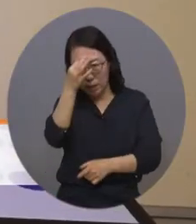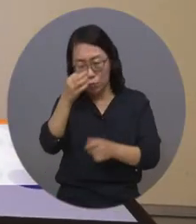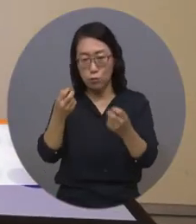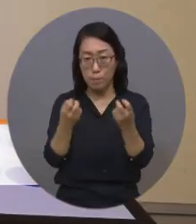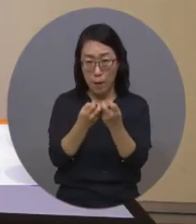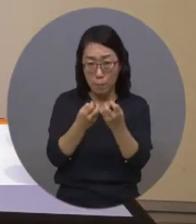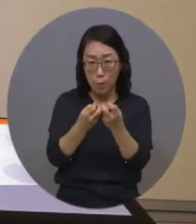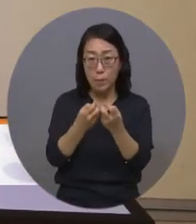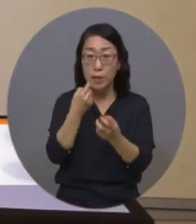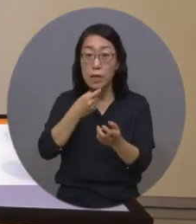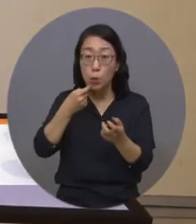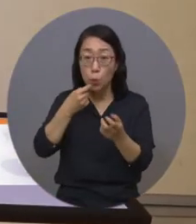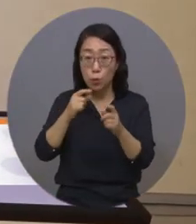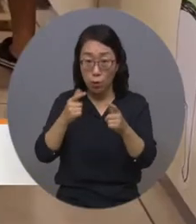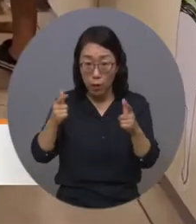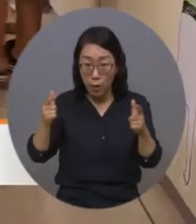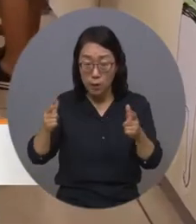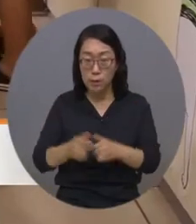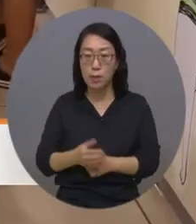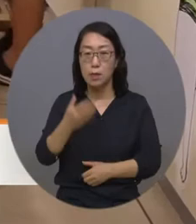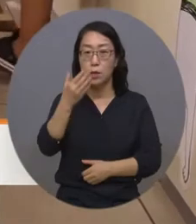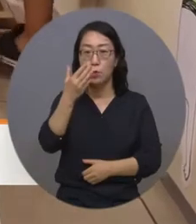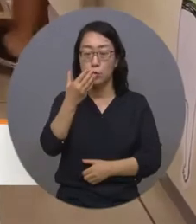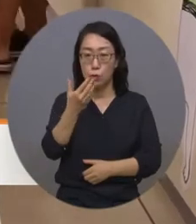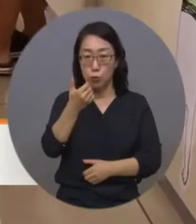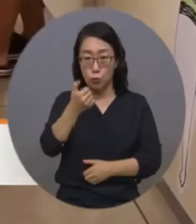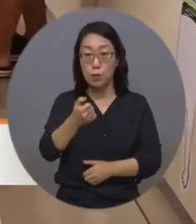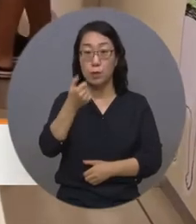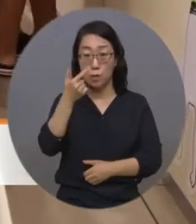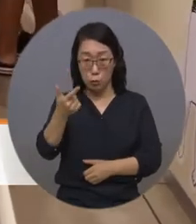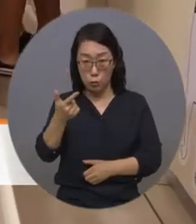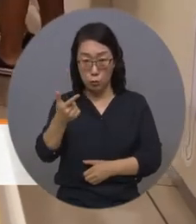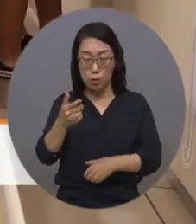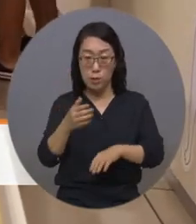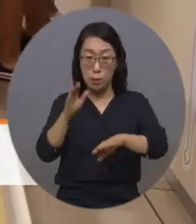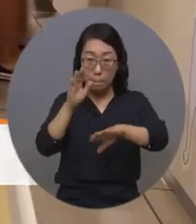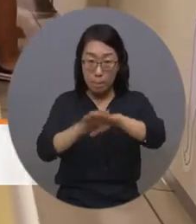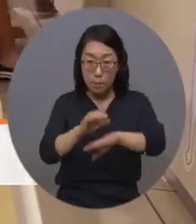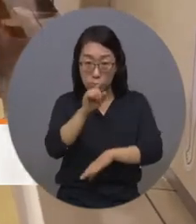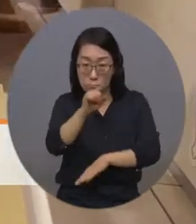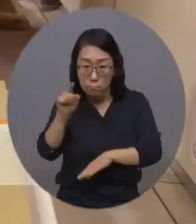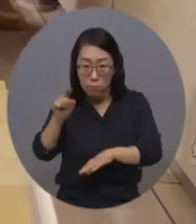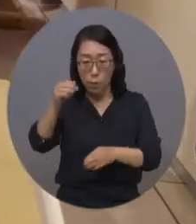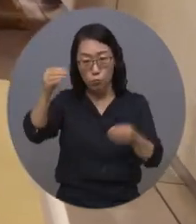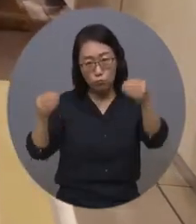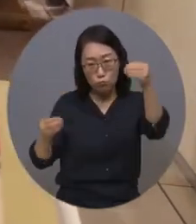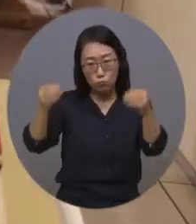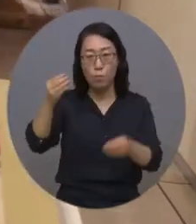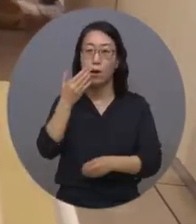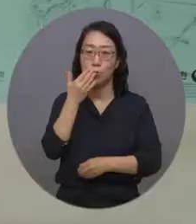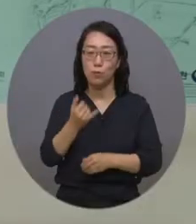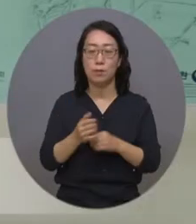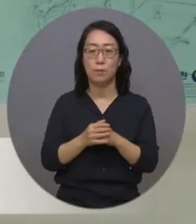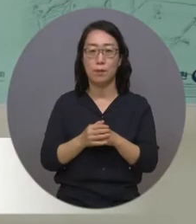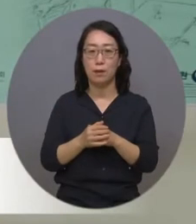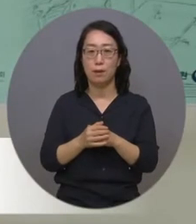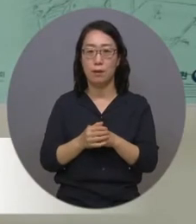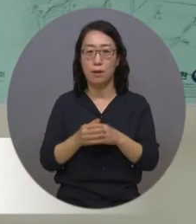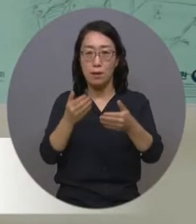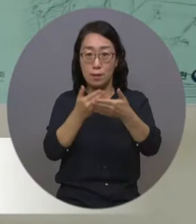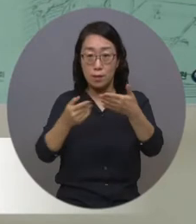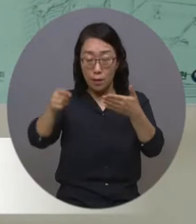이론 등으로 구성된 총 56점의 작품을 직접 만지고 돌리며 체험할 수 있습니다. 명화